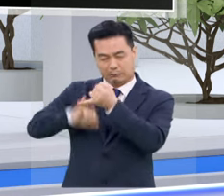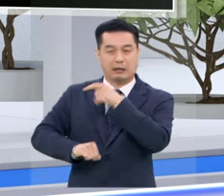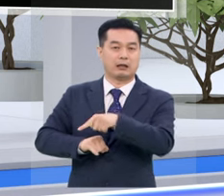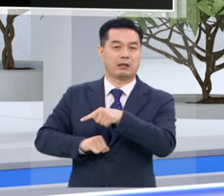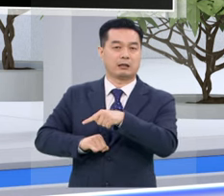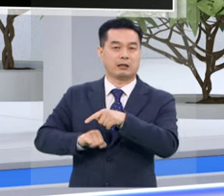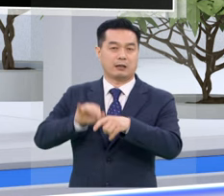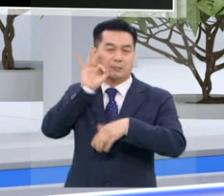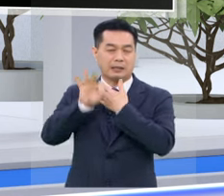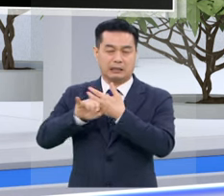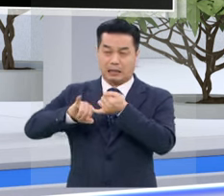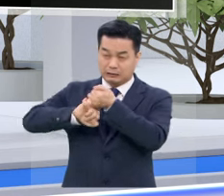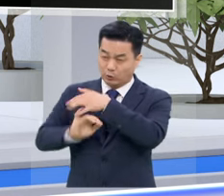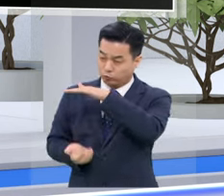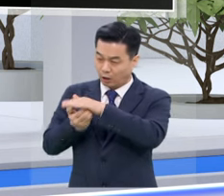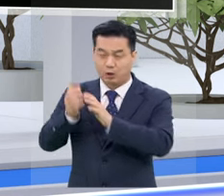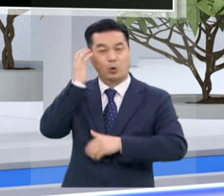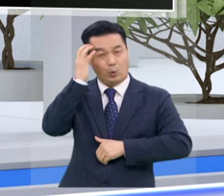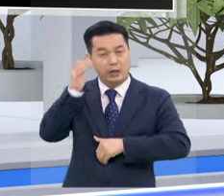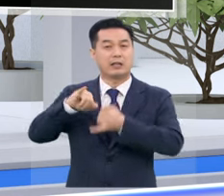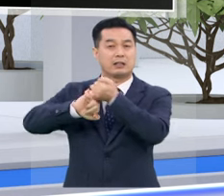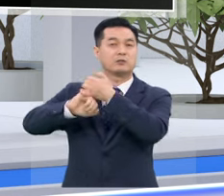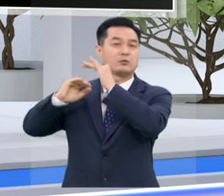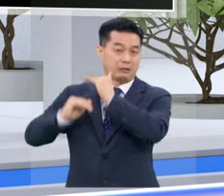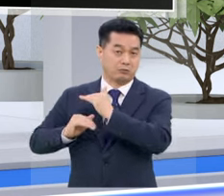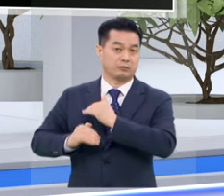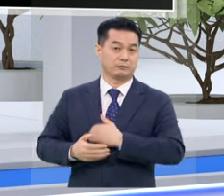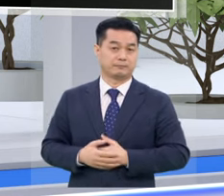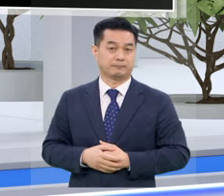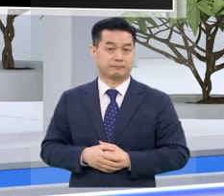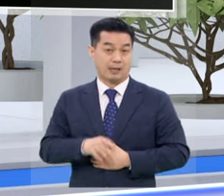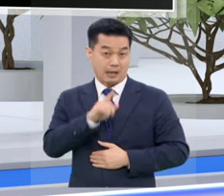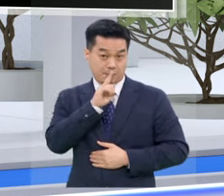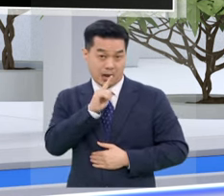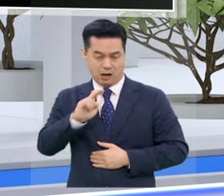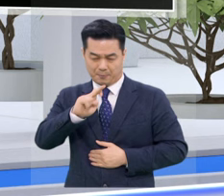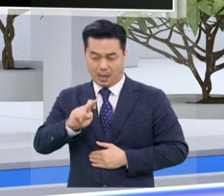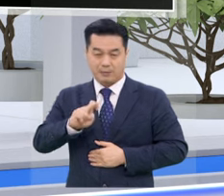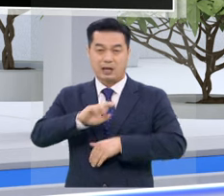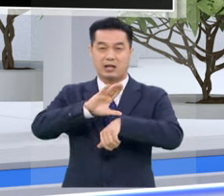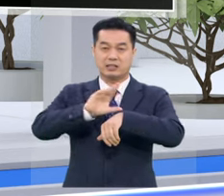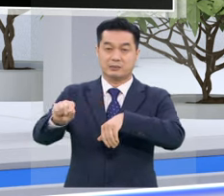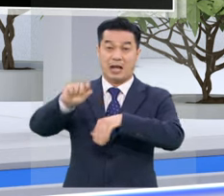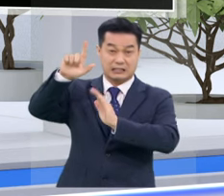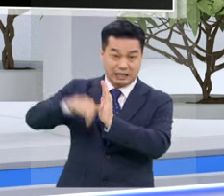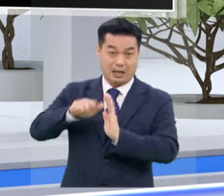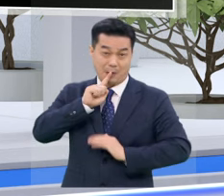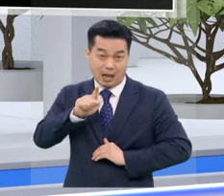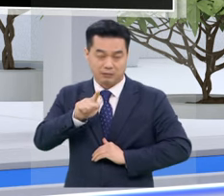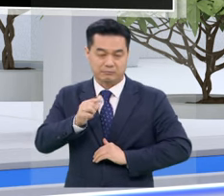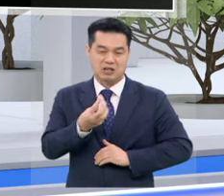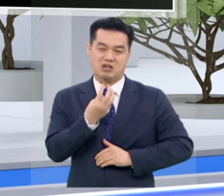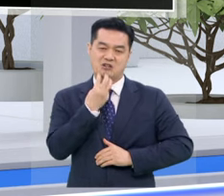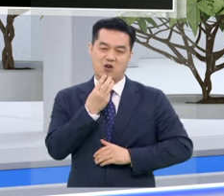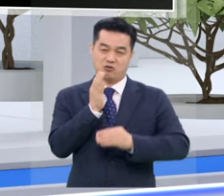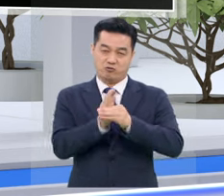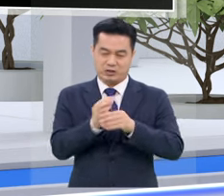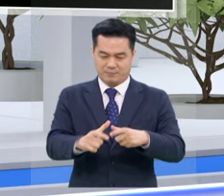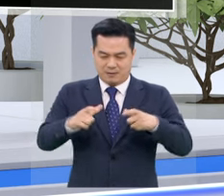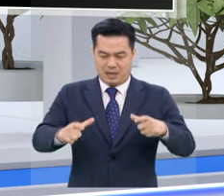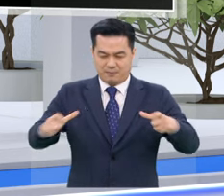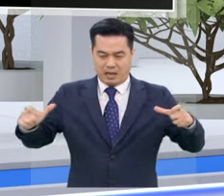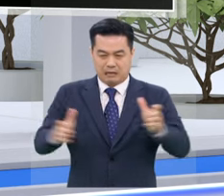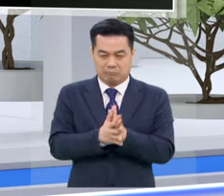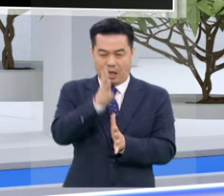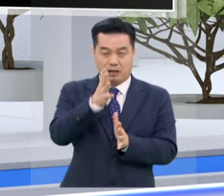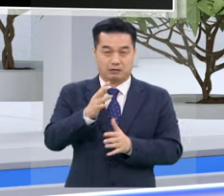지켜서 안 되는 약속입니다 말로는 지방 시대를 외치지만 실상은 서울 메가시티를 만들고자 하는 시대